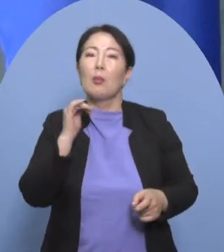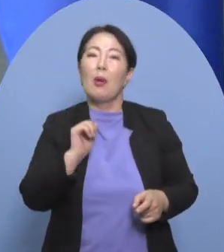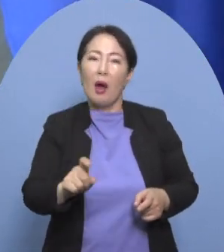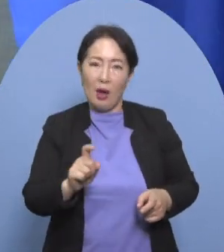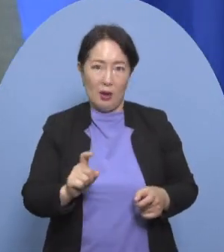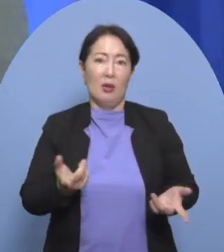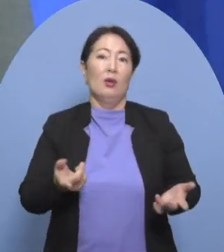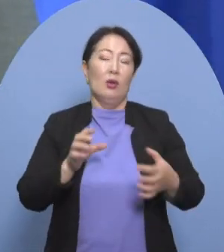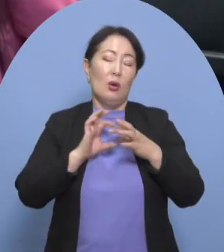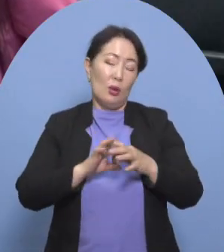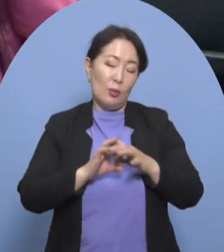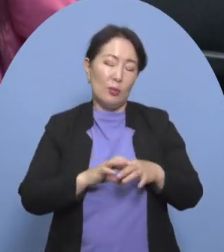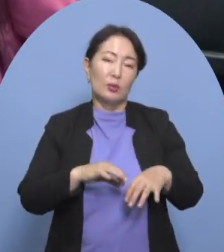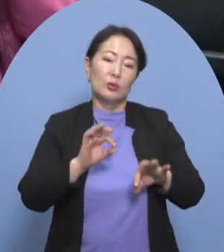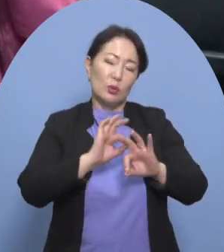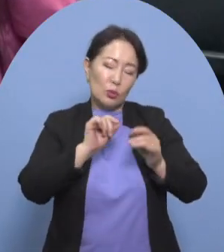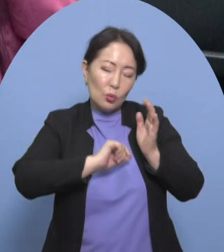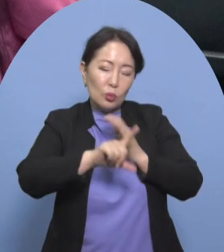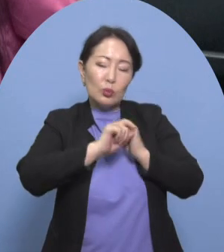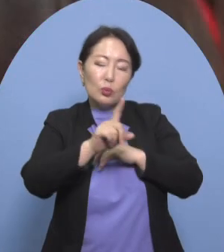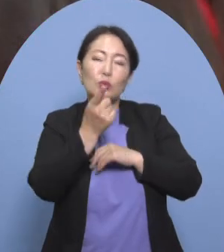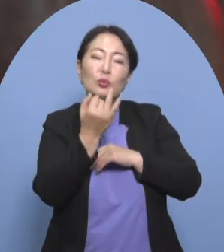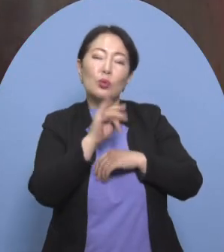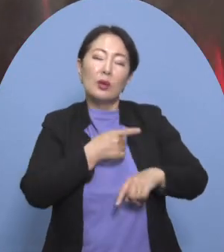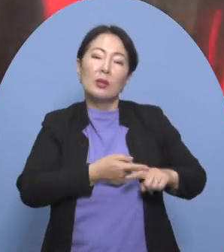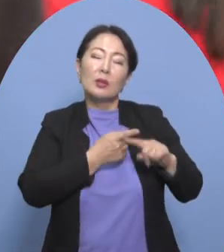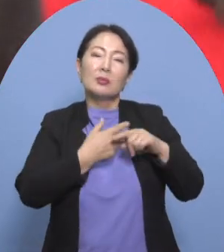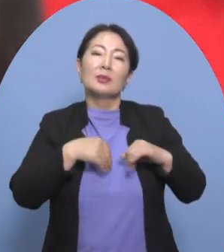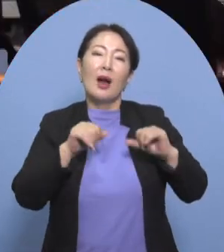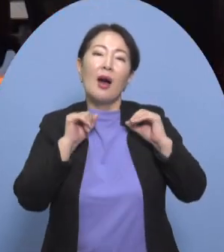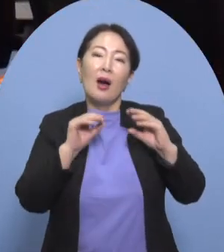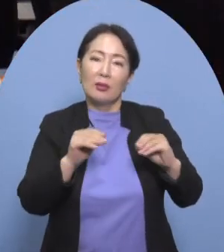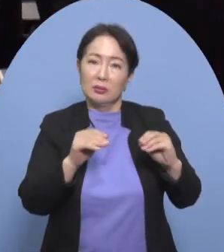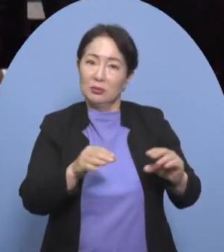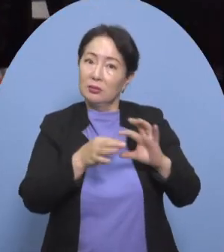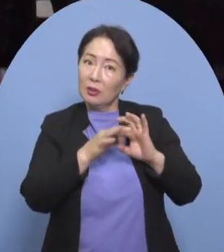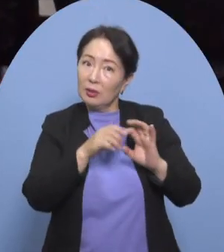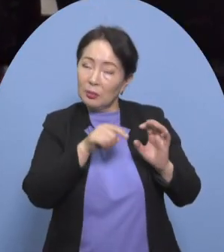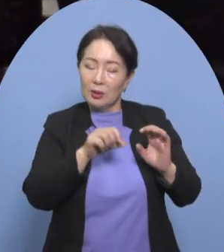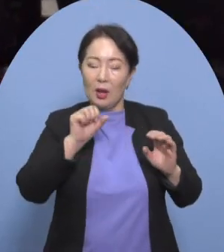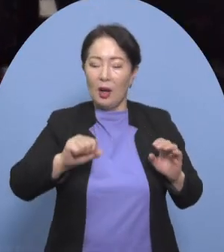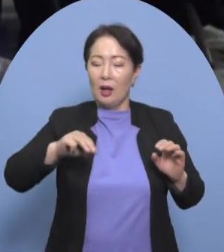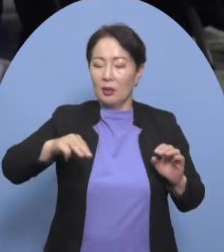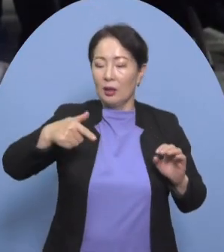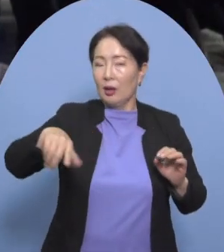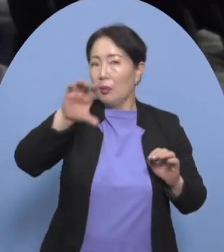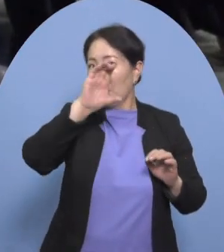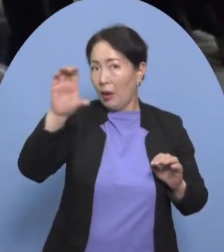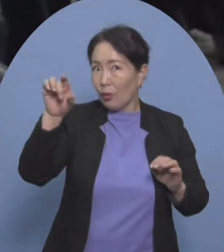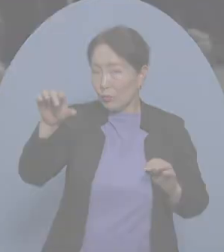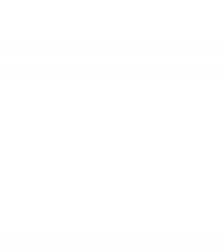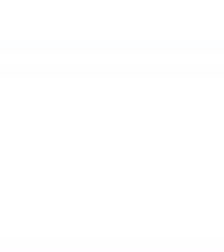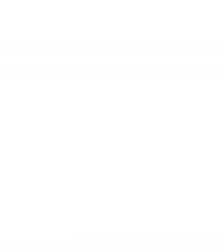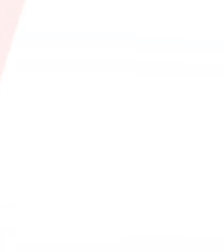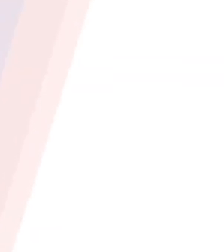байх тэр одоо үнд зүйлэн дээжлэх юм бэ гэдгийг авлигатай тэмцэх газрын урдсан сэргийлэх